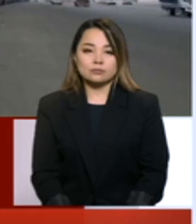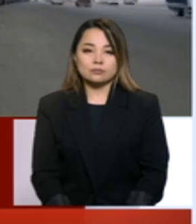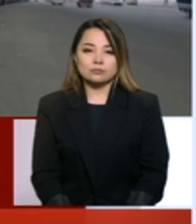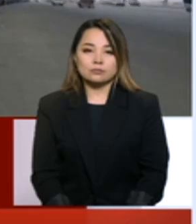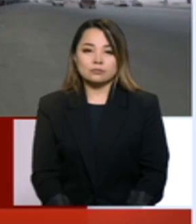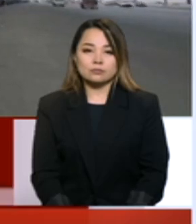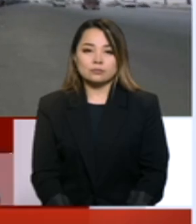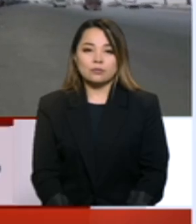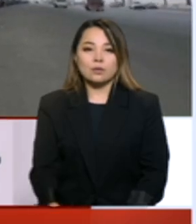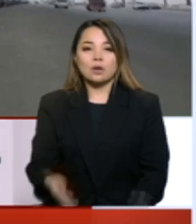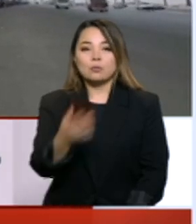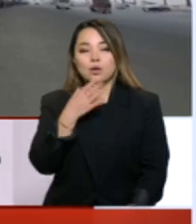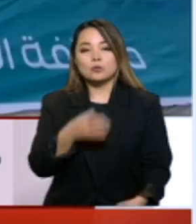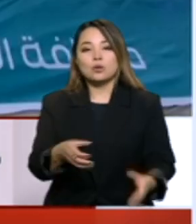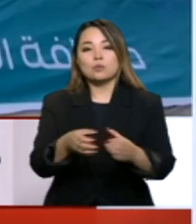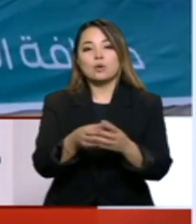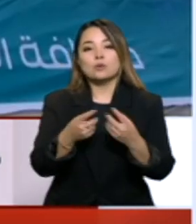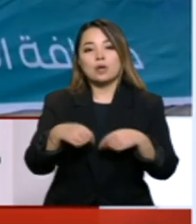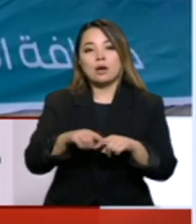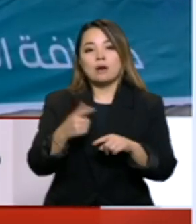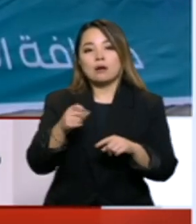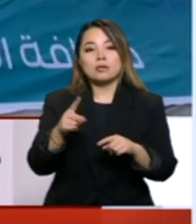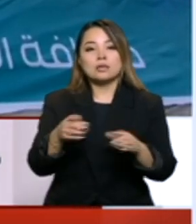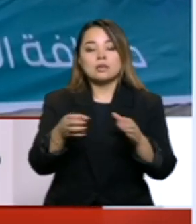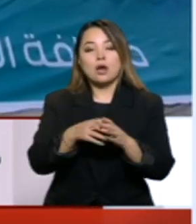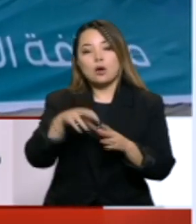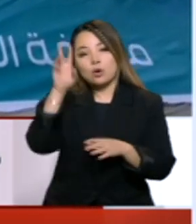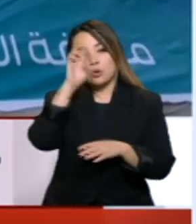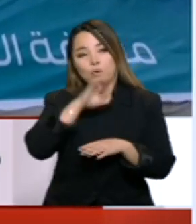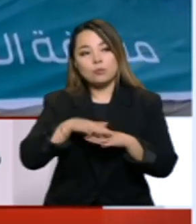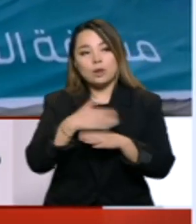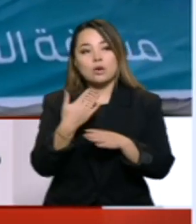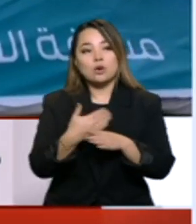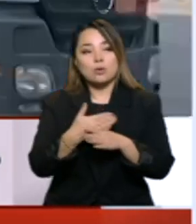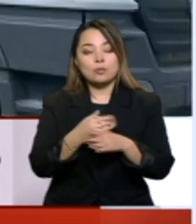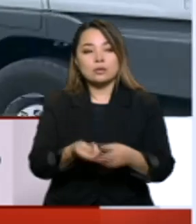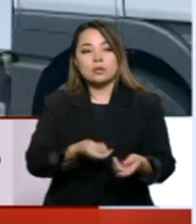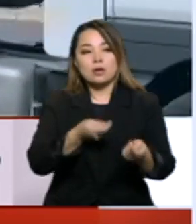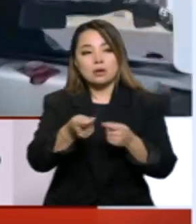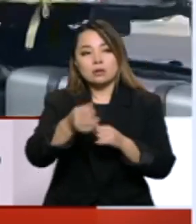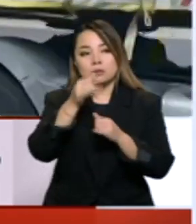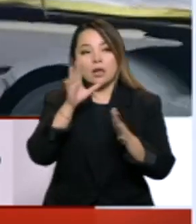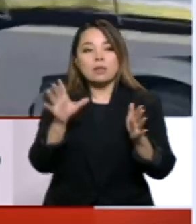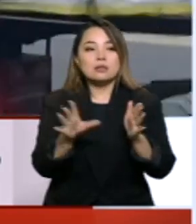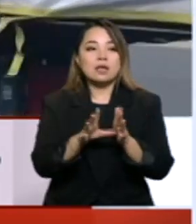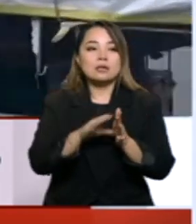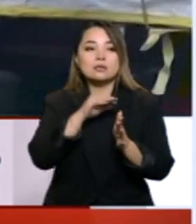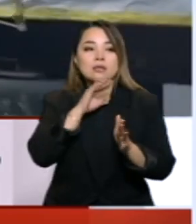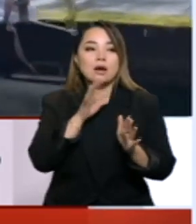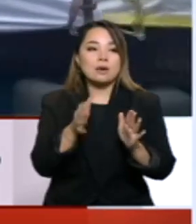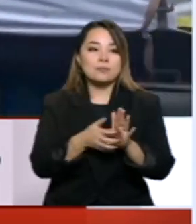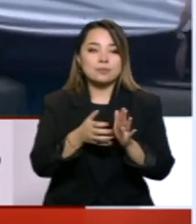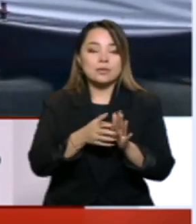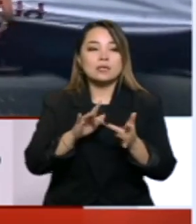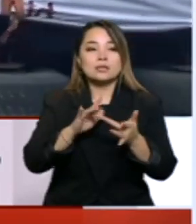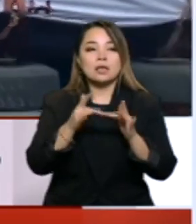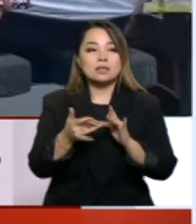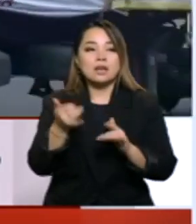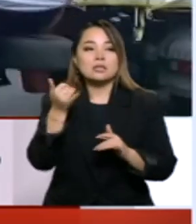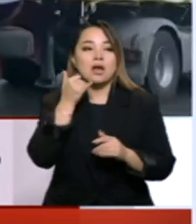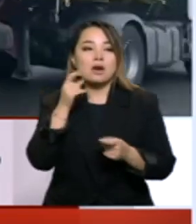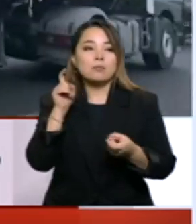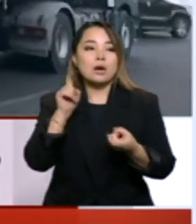Жахан жаңалықтары біріккен ұлттар ұйымы газа секторына гуманитарлық көмек кіргізе алмай жатыр. Бұған энергия тапшылығынан интернет пен